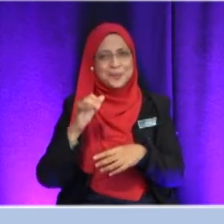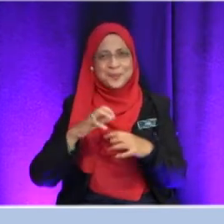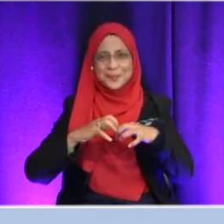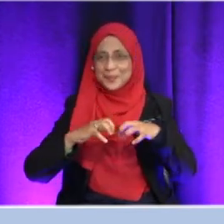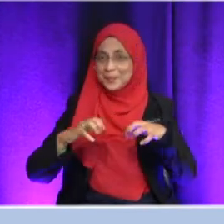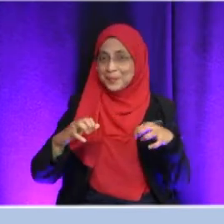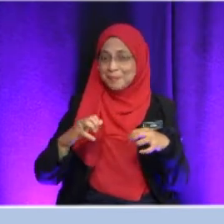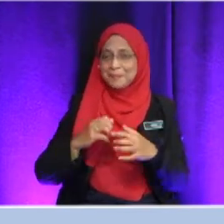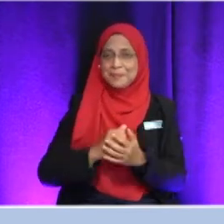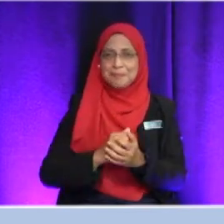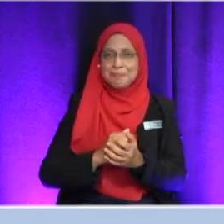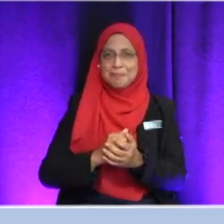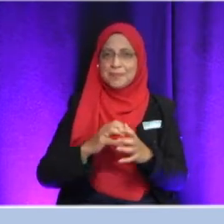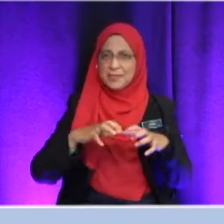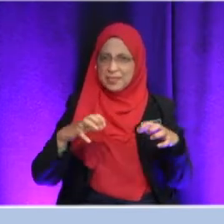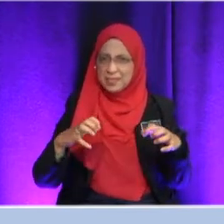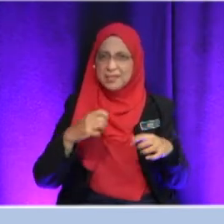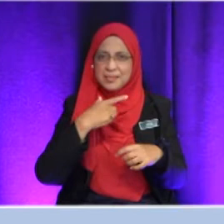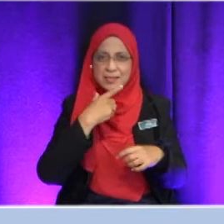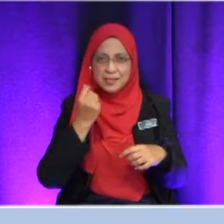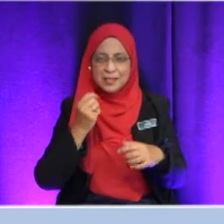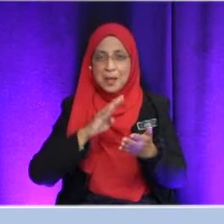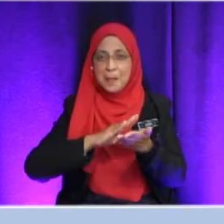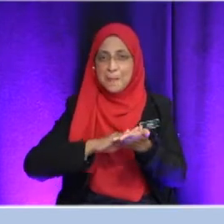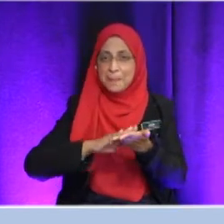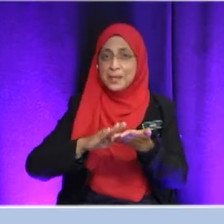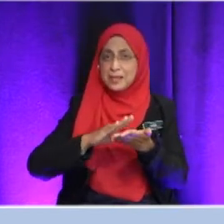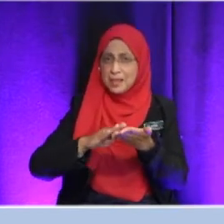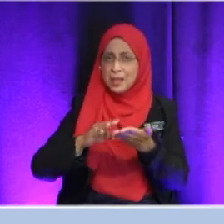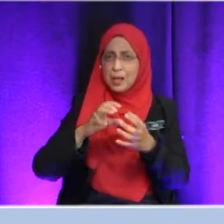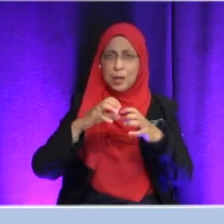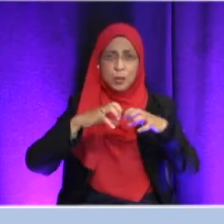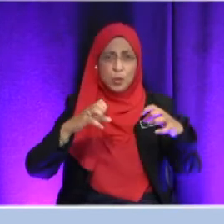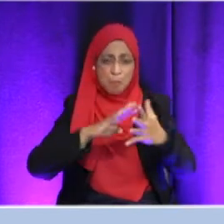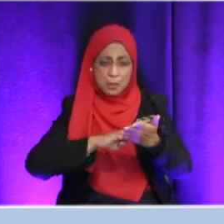tapi kalau nampak cantik itu nampak posisi itu kita suka